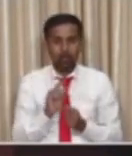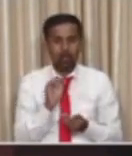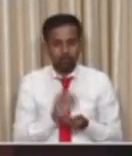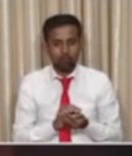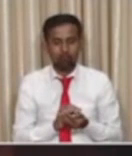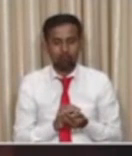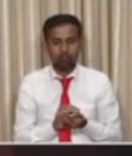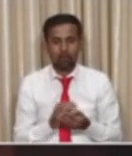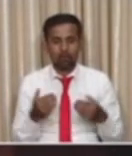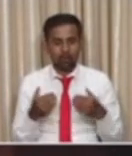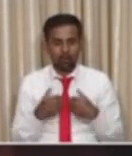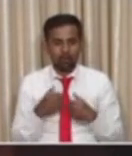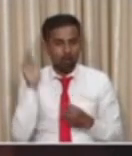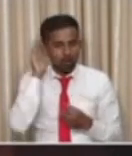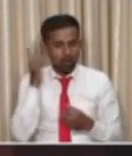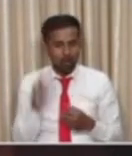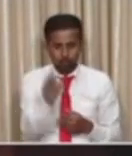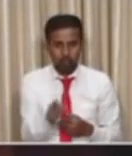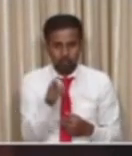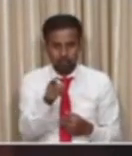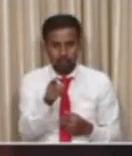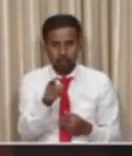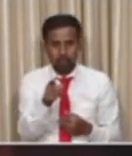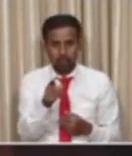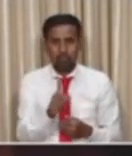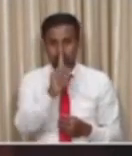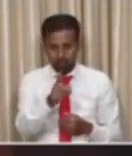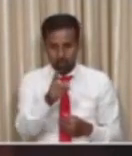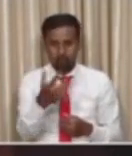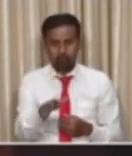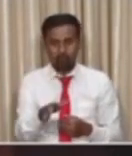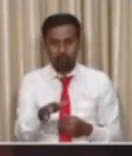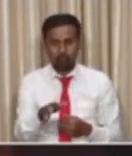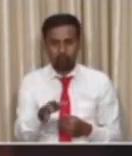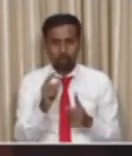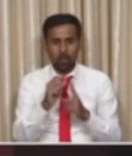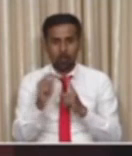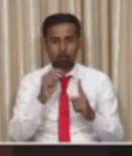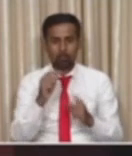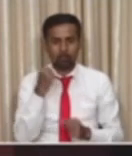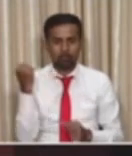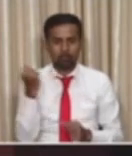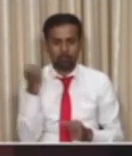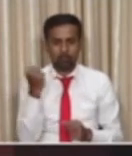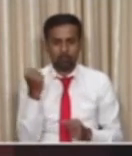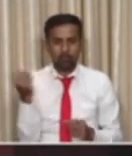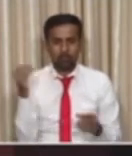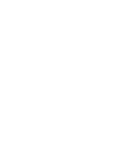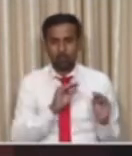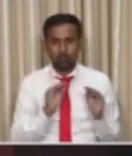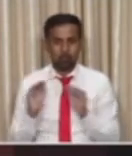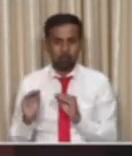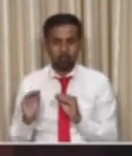වගේම අපිට දැනගන්න ලැබෙන තේම එතුමා ඔබතුමාටත් ආමන්ත්‍රණය කරලා තිබෙනවා මේ පාර්ලිමේන්තු සැසිවාරයේ සහභාගීත්වයෙන්